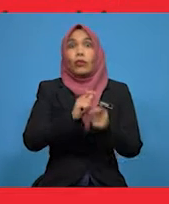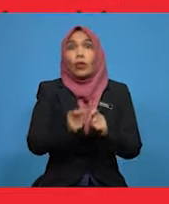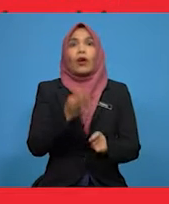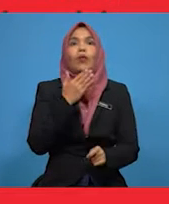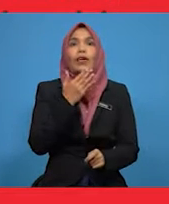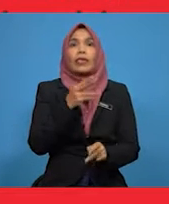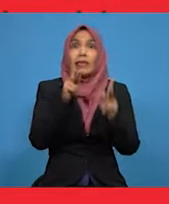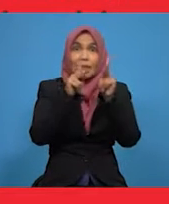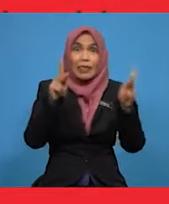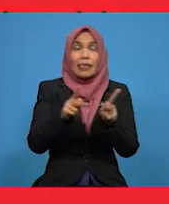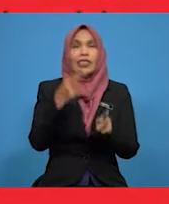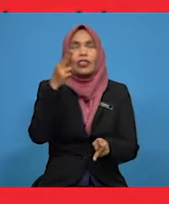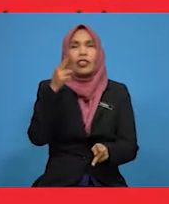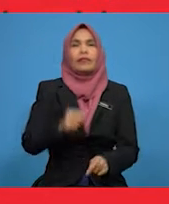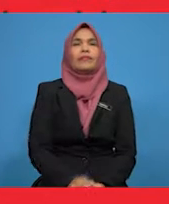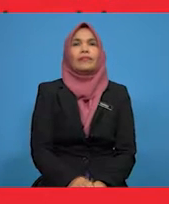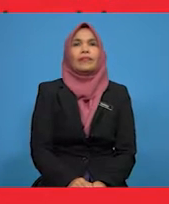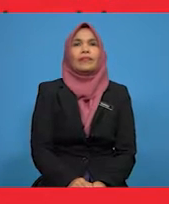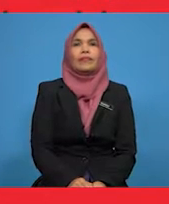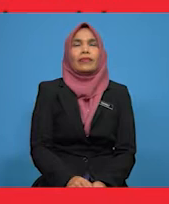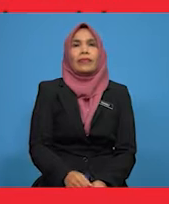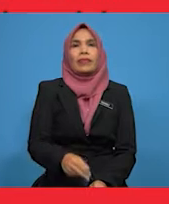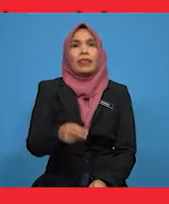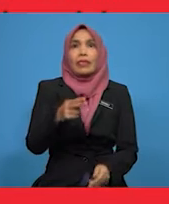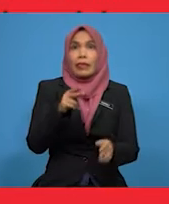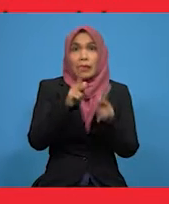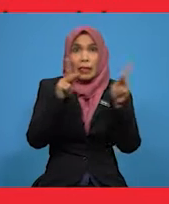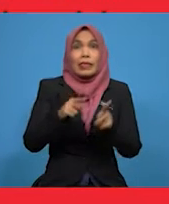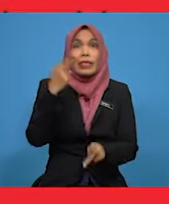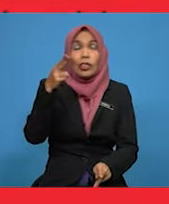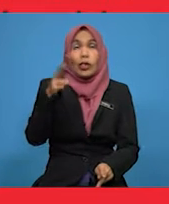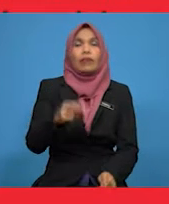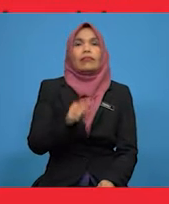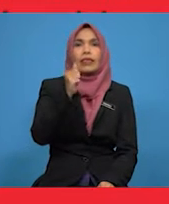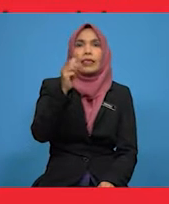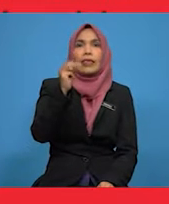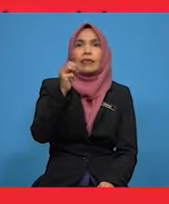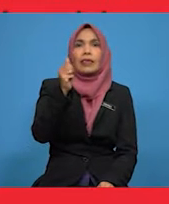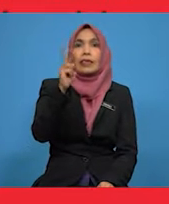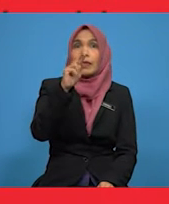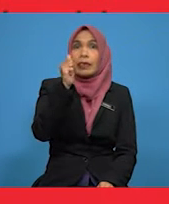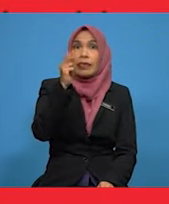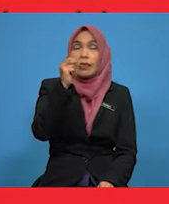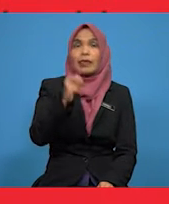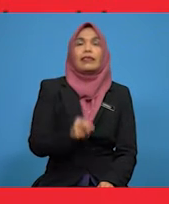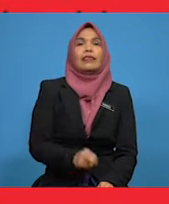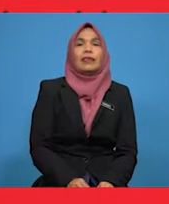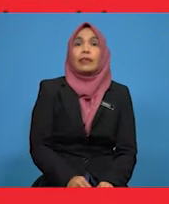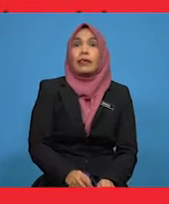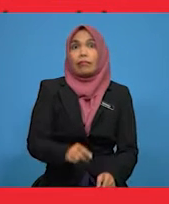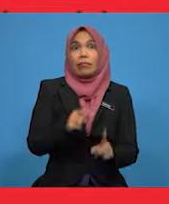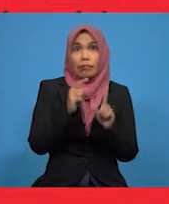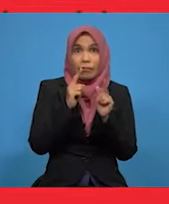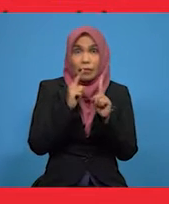hijau pula merupakan kad amaran yang pertama. Jika terdapat dua calitan merah tanpa